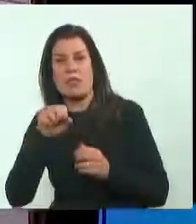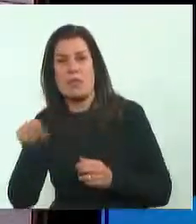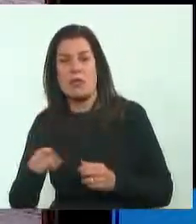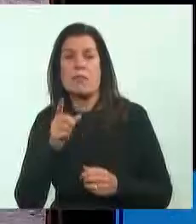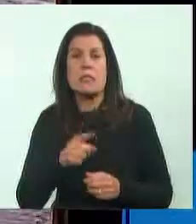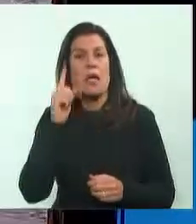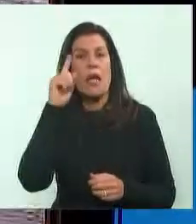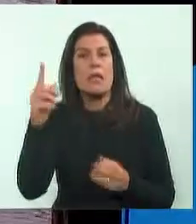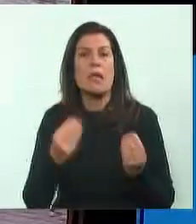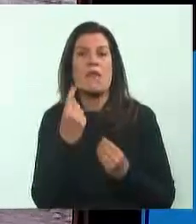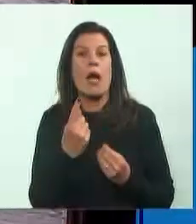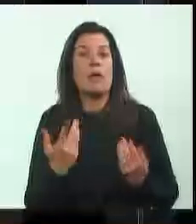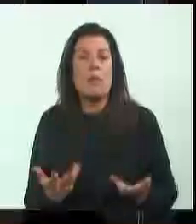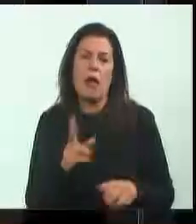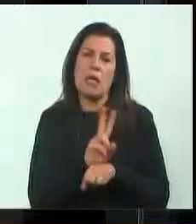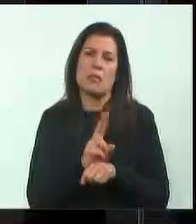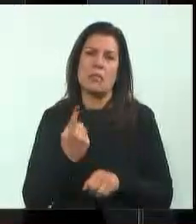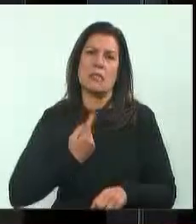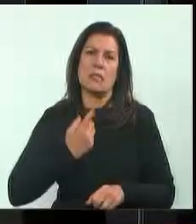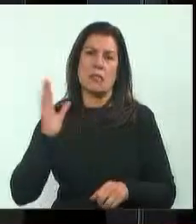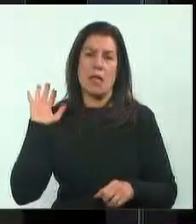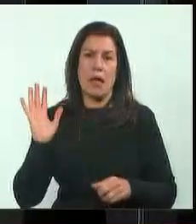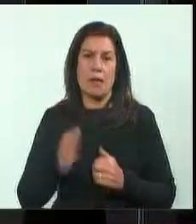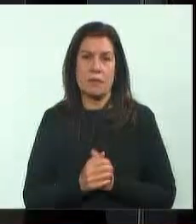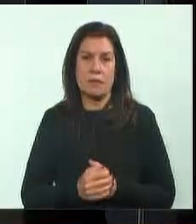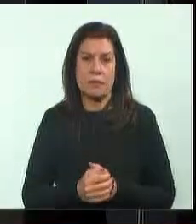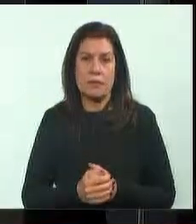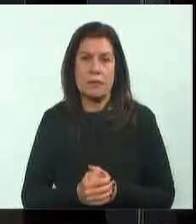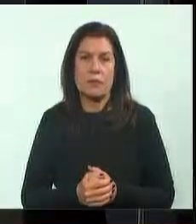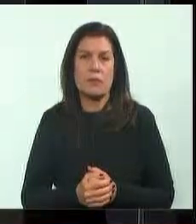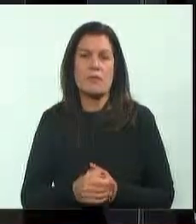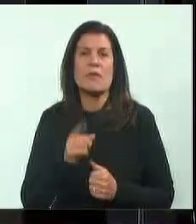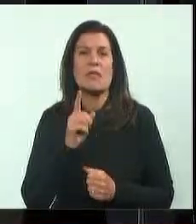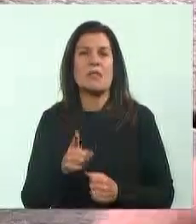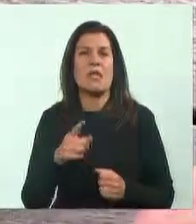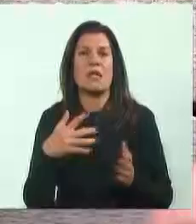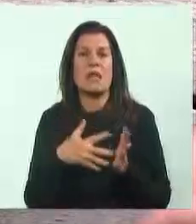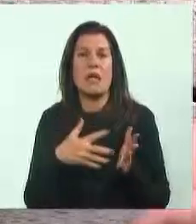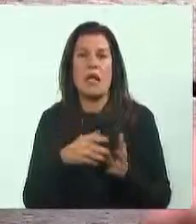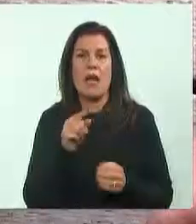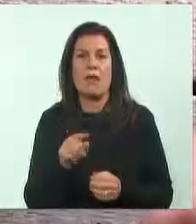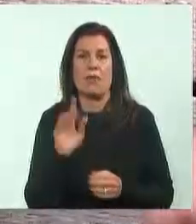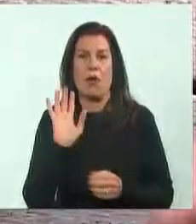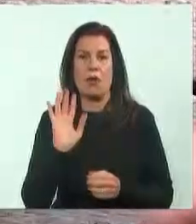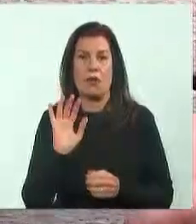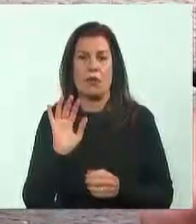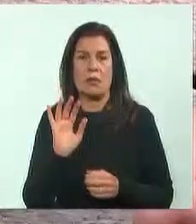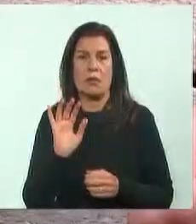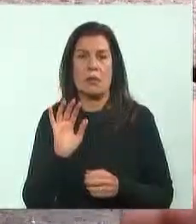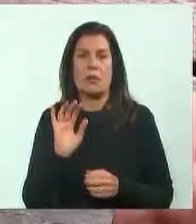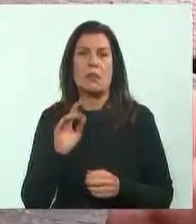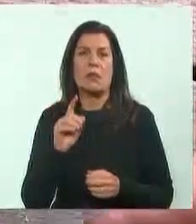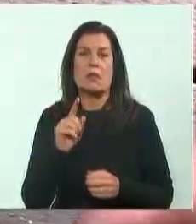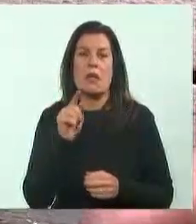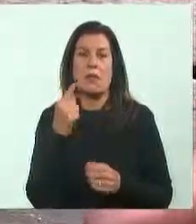פשוט. אתה רואה לינק שמופיע לרשת החברתית, תבדוק שאכן ההפניה לרשת החברתית. תיכנס אתה בעצמך